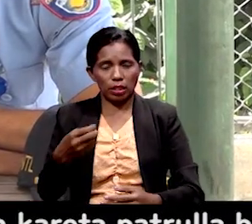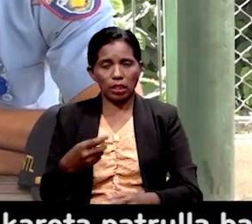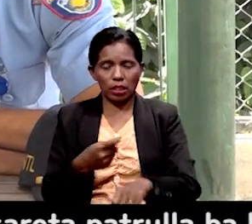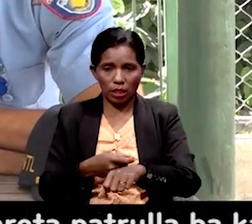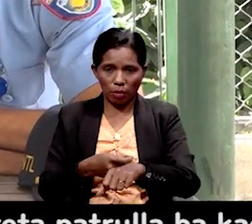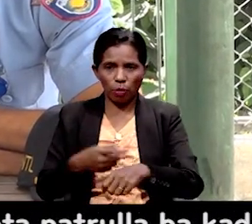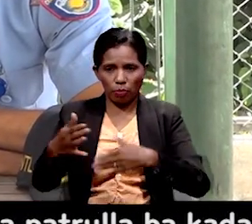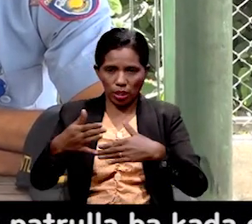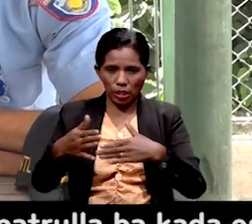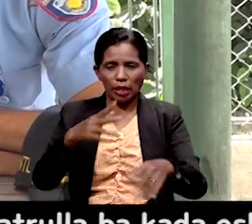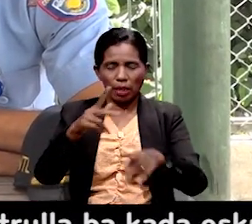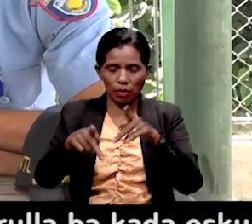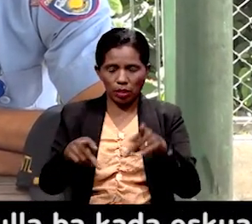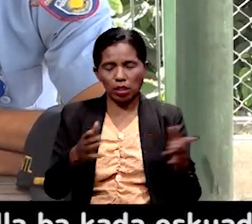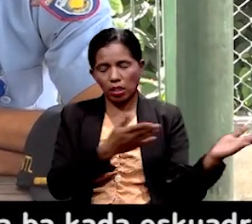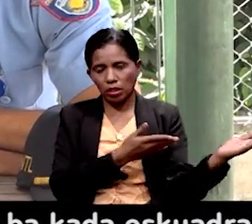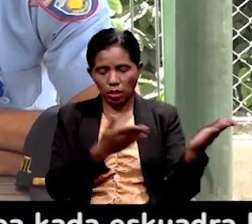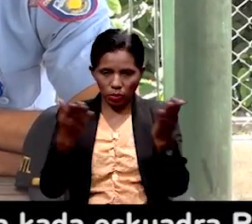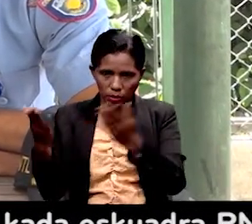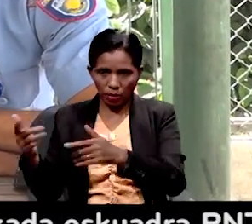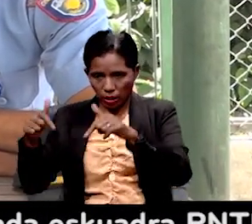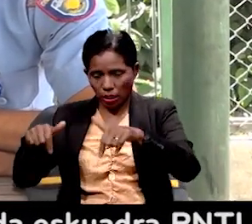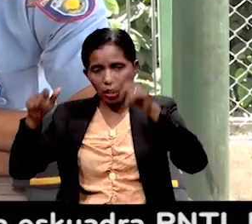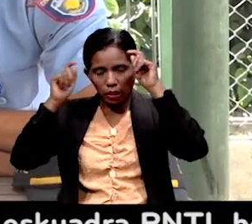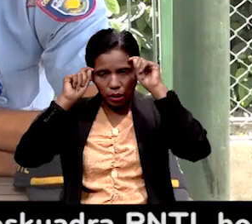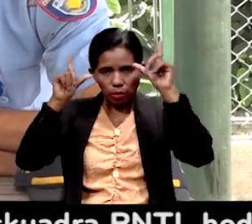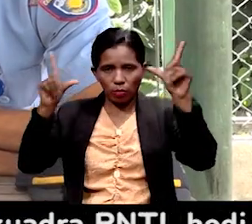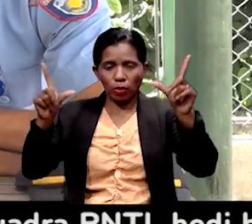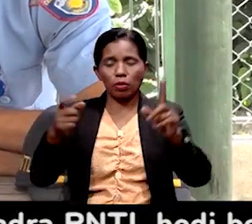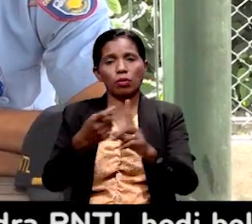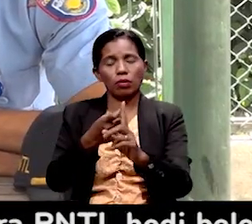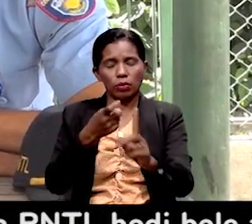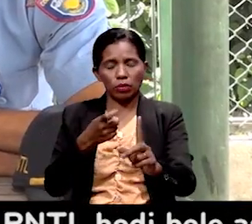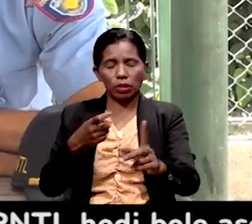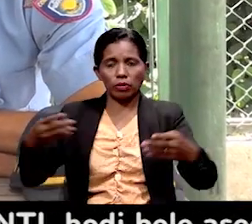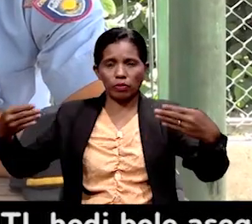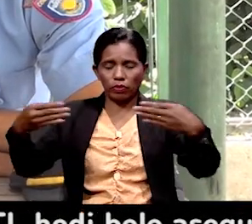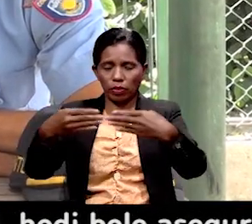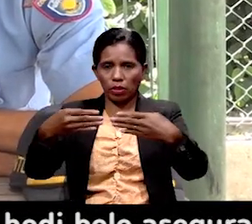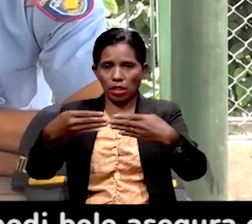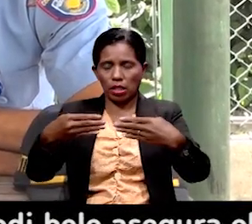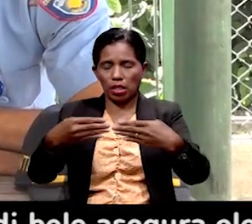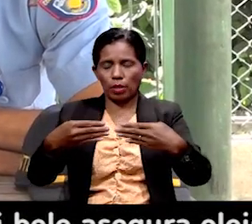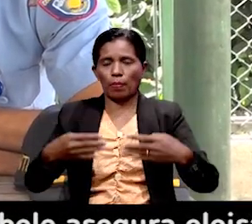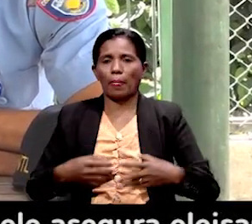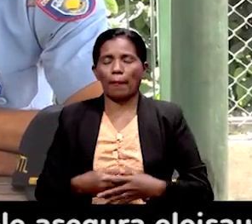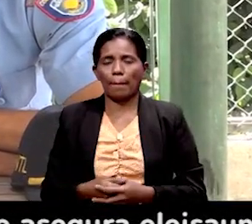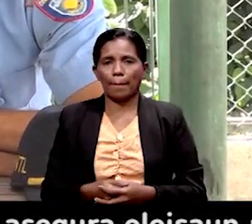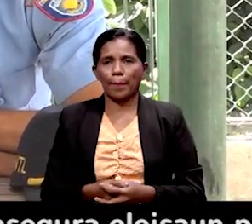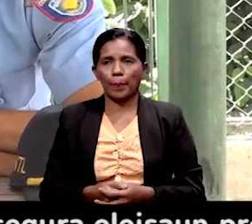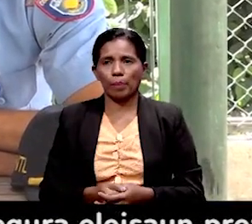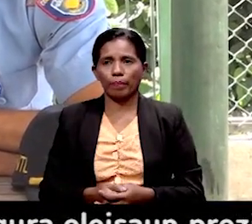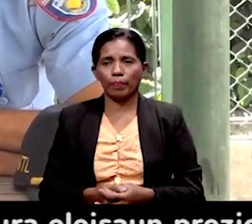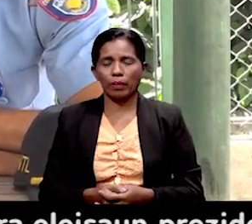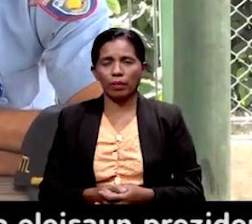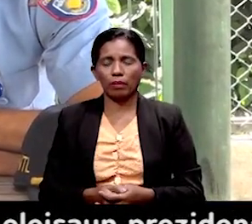se deporta mai hia itenerai iliu husi oromatan batu kade imersang batu kade